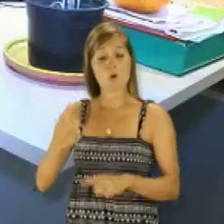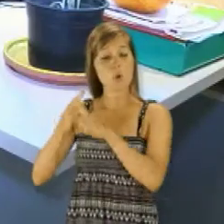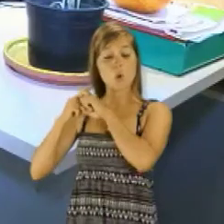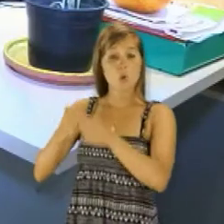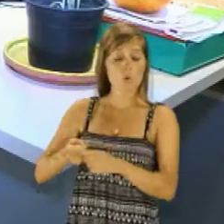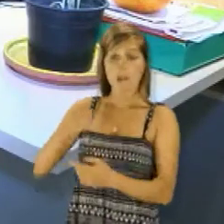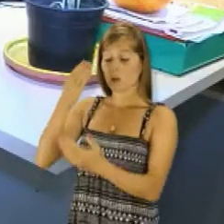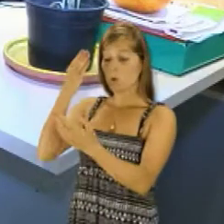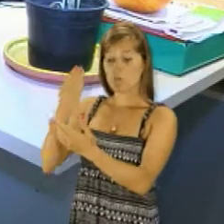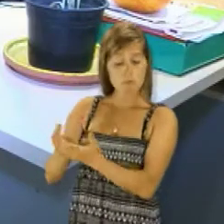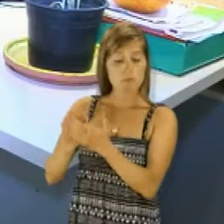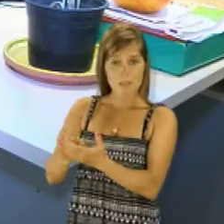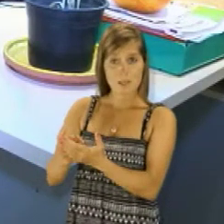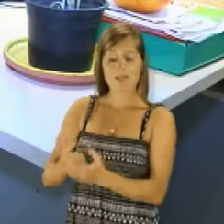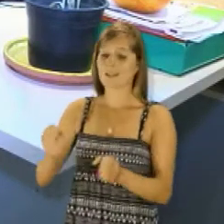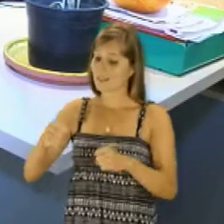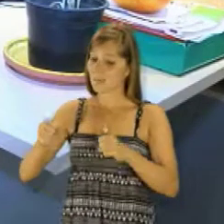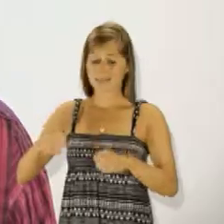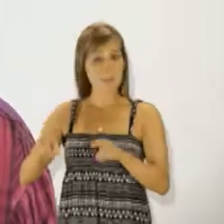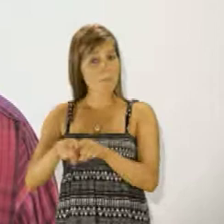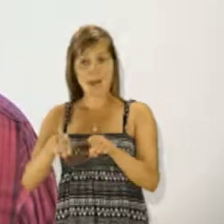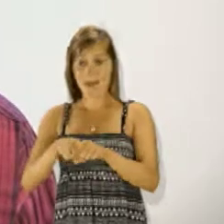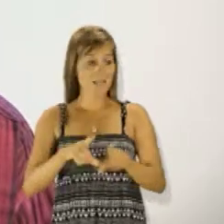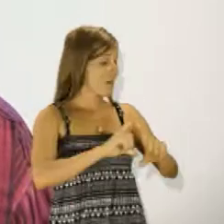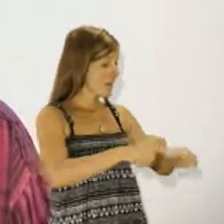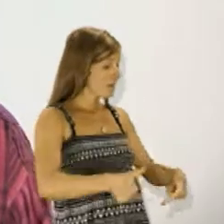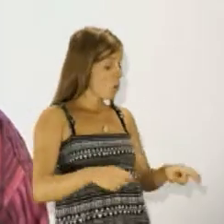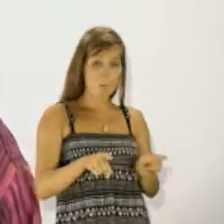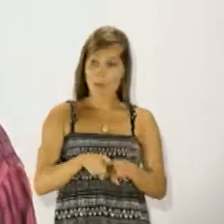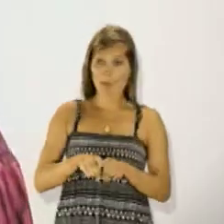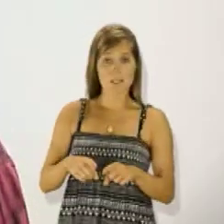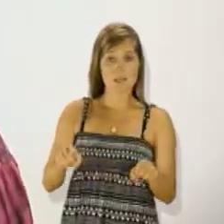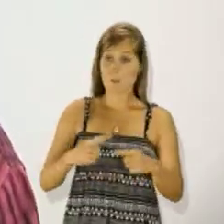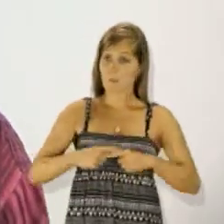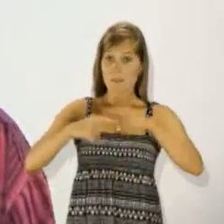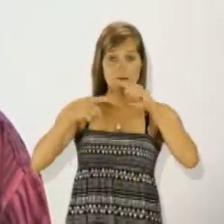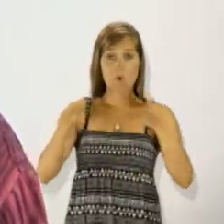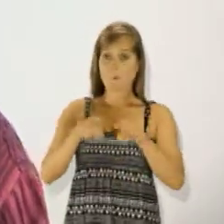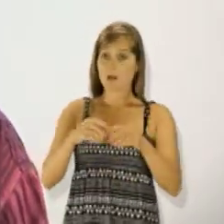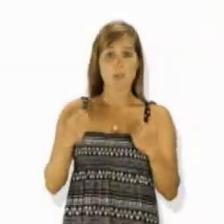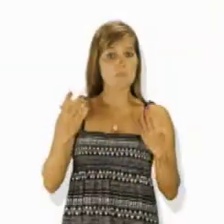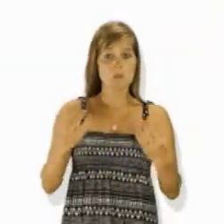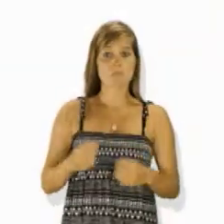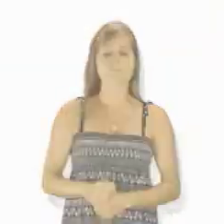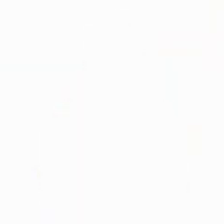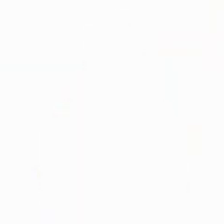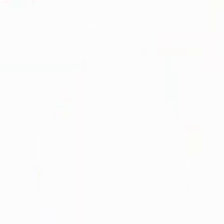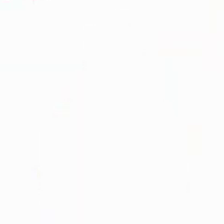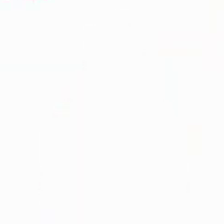une compétence équivalente à celle qu'on aurait eue si on avait fait la formation de façon académique. La